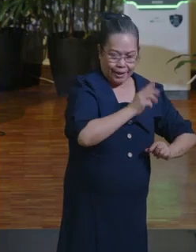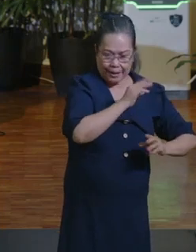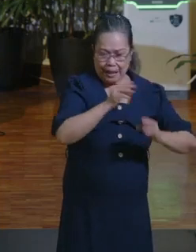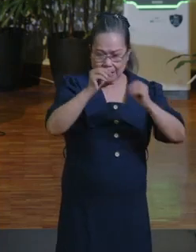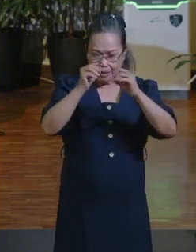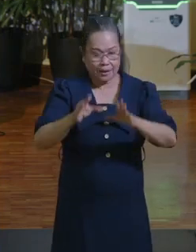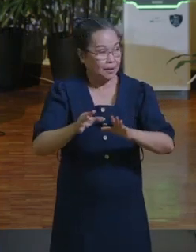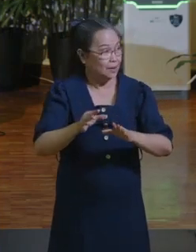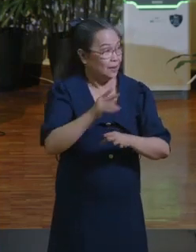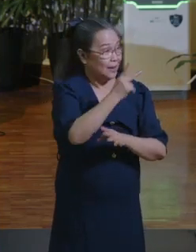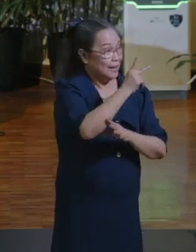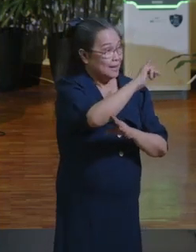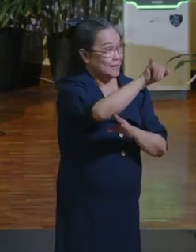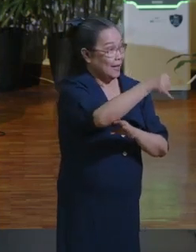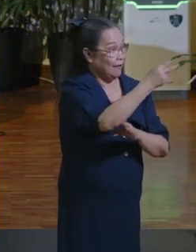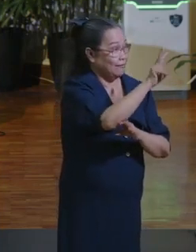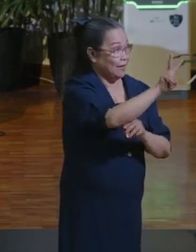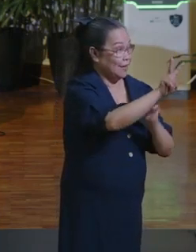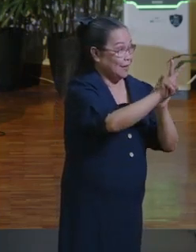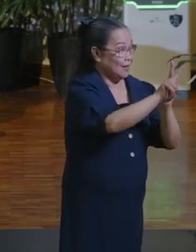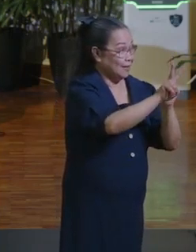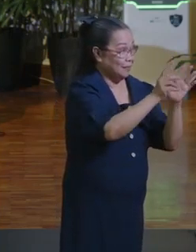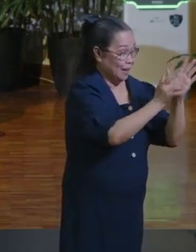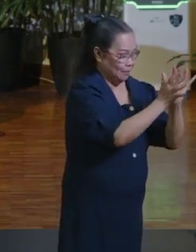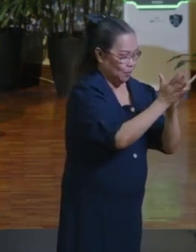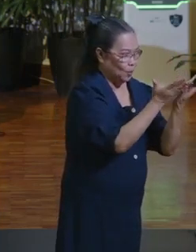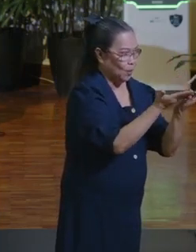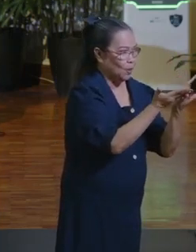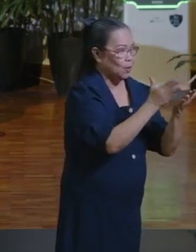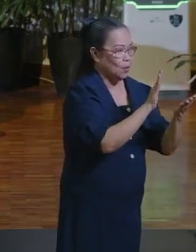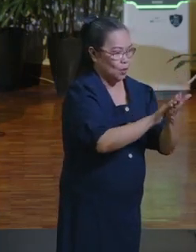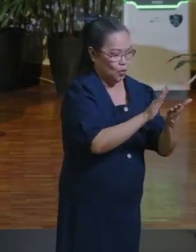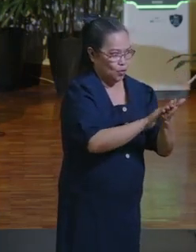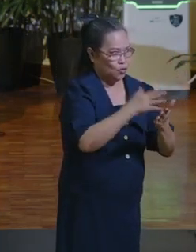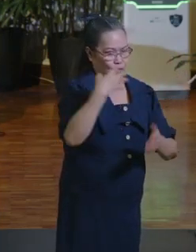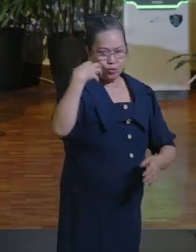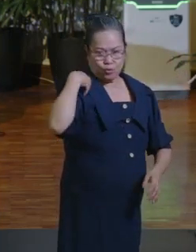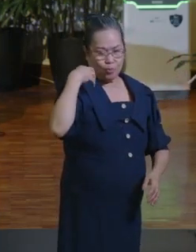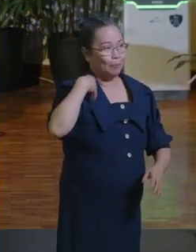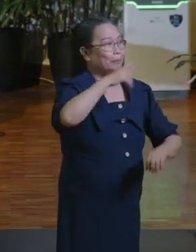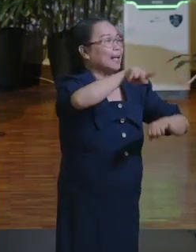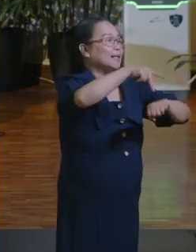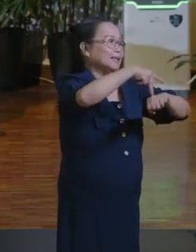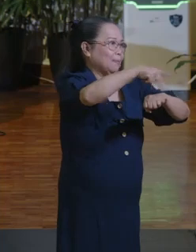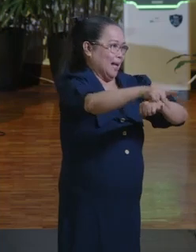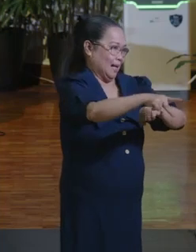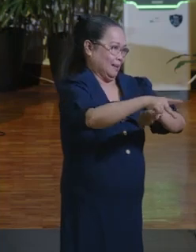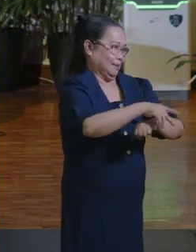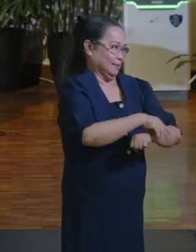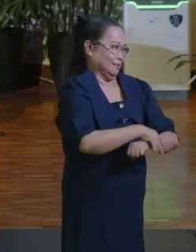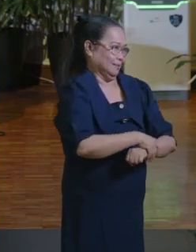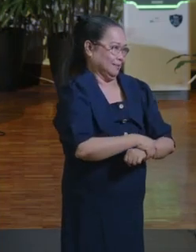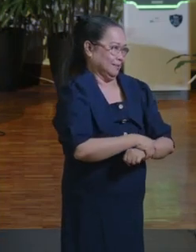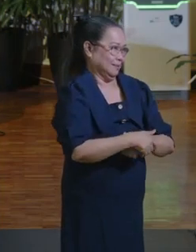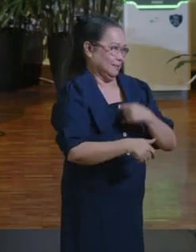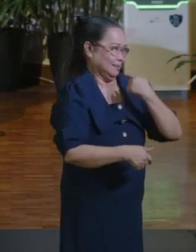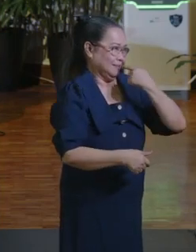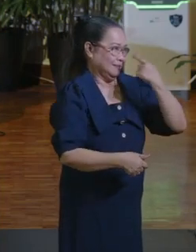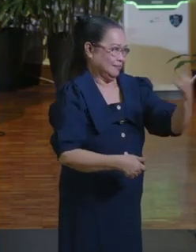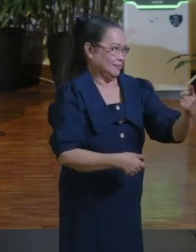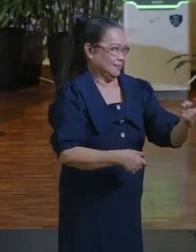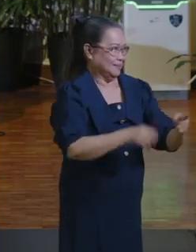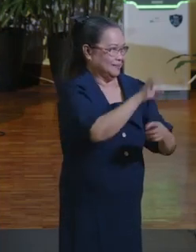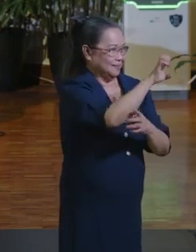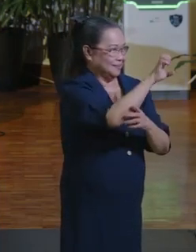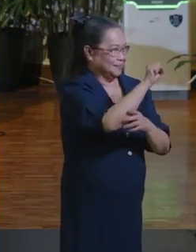James Version, ang translation nitong salitang ito ay schoolmaster. Sa ating version naman na ginagamit sa